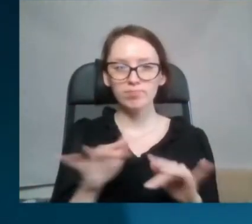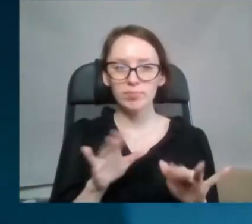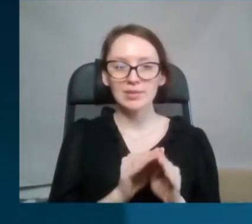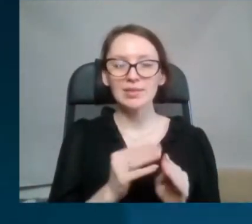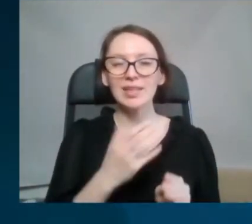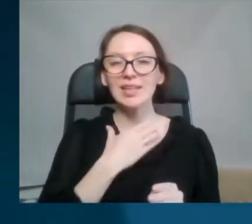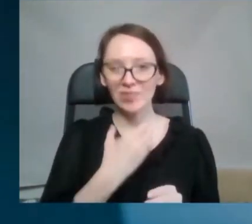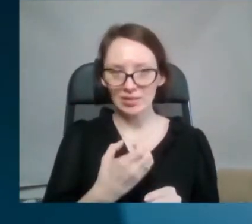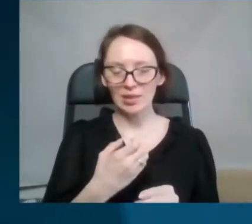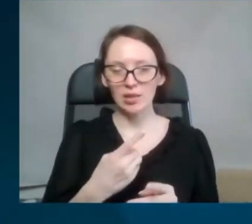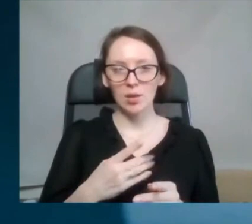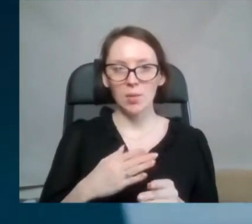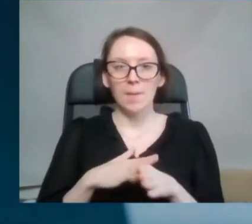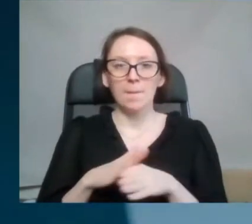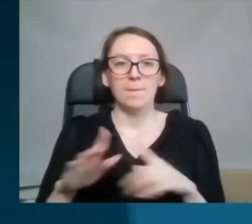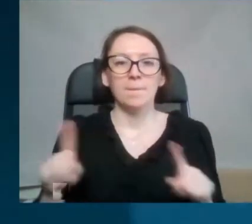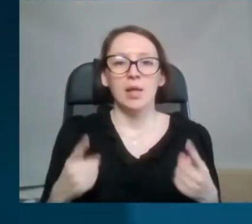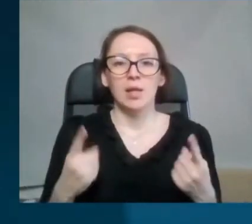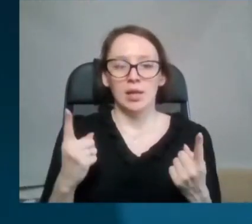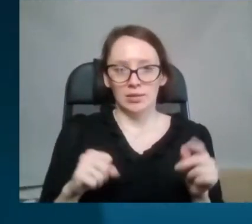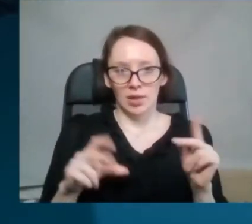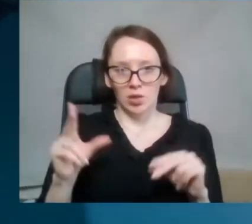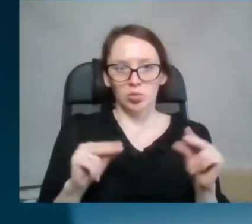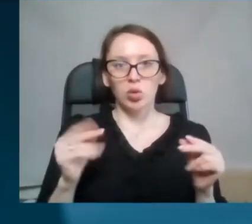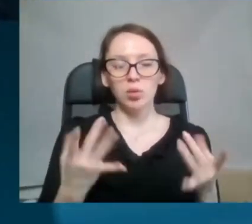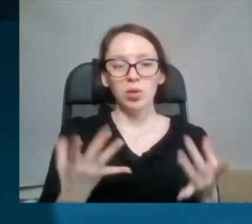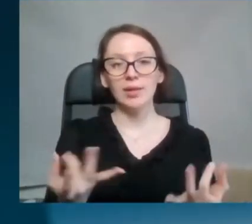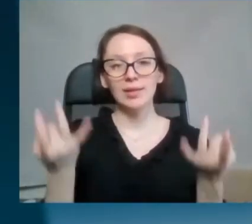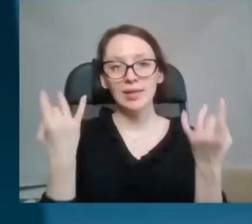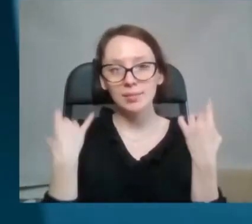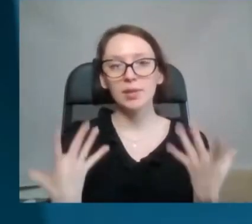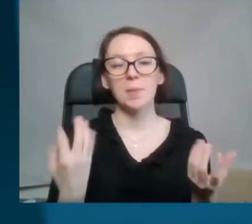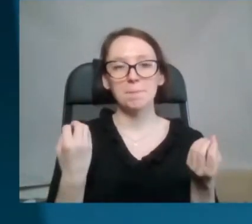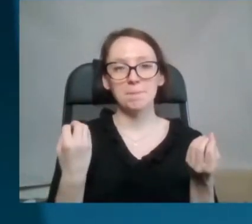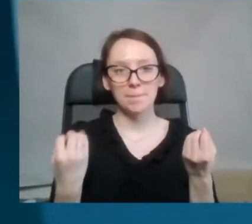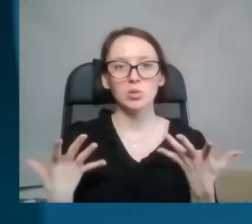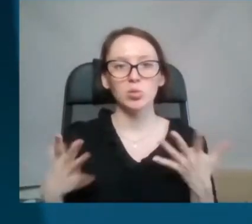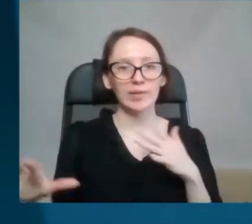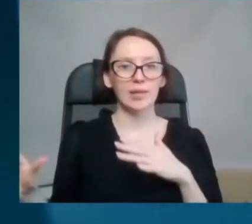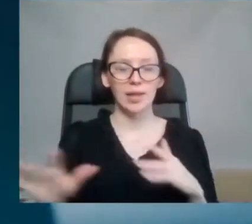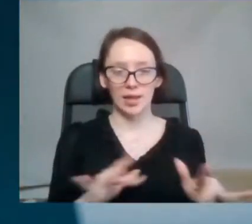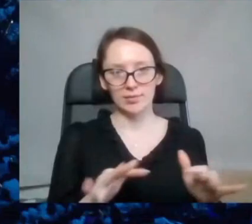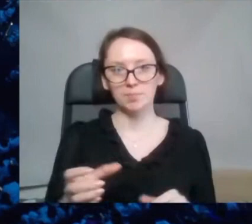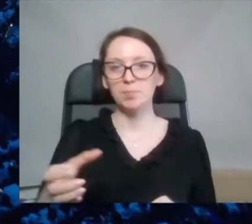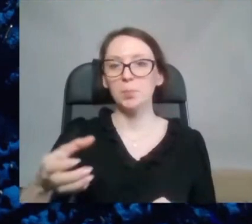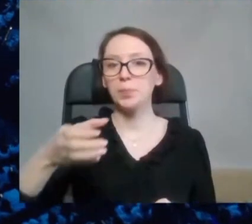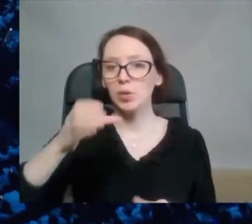пополняется за счет просто элементарного, простого действия. Пьем.